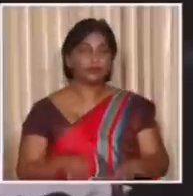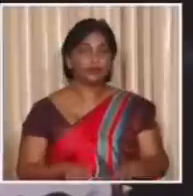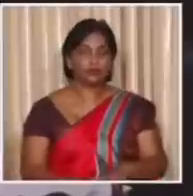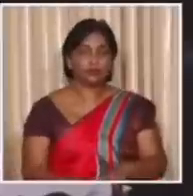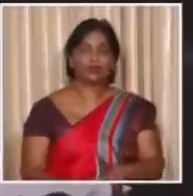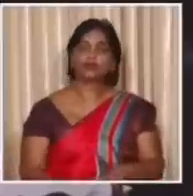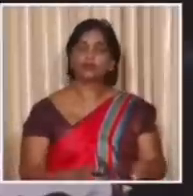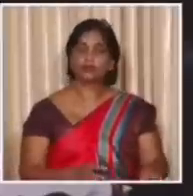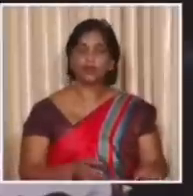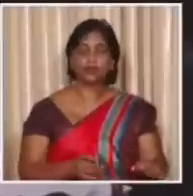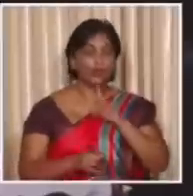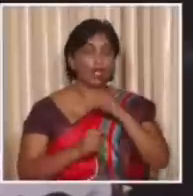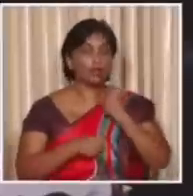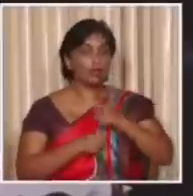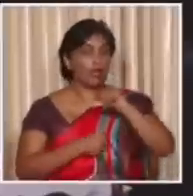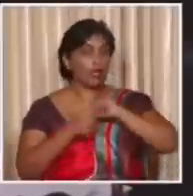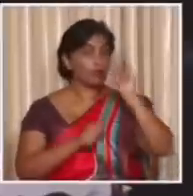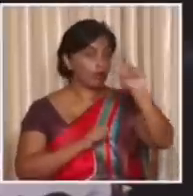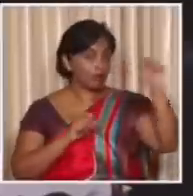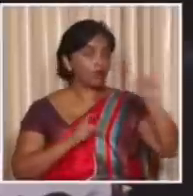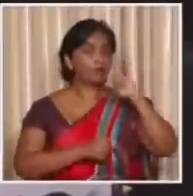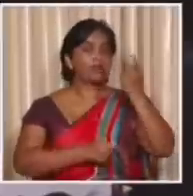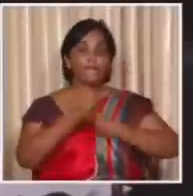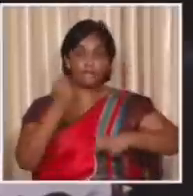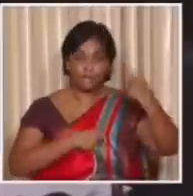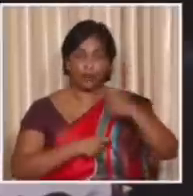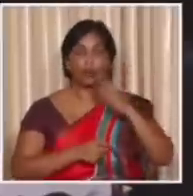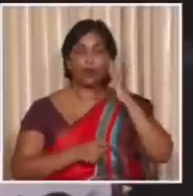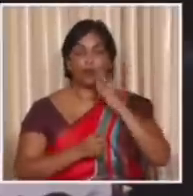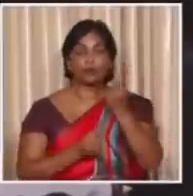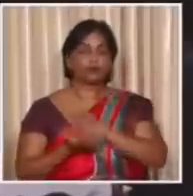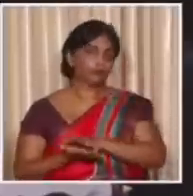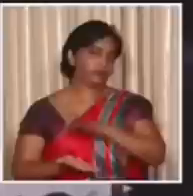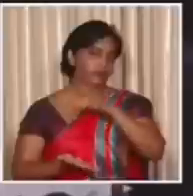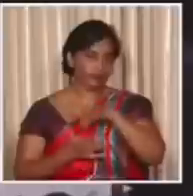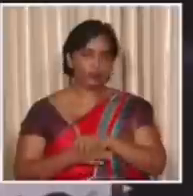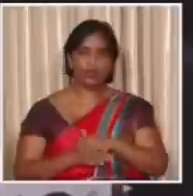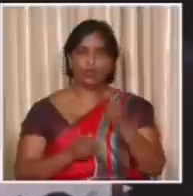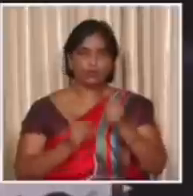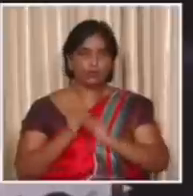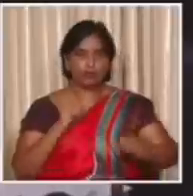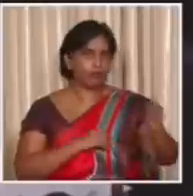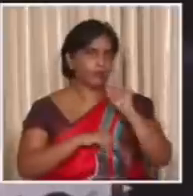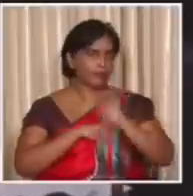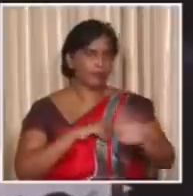කිව්වා මේ රාජ්‍ය ආයතන ටික නම් කරලා කිව්වා මේවා විකුණන්නේ විදේශ සංචිත වැඩි කරගන්න ආර්ථික උපාය මාර්ගයක්